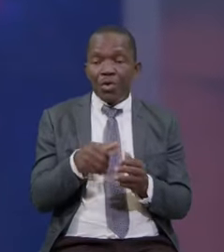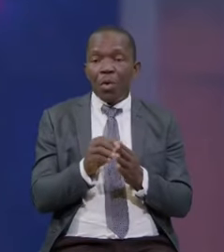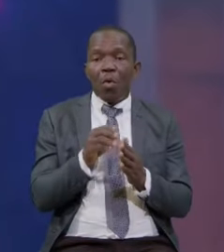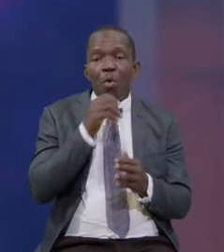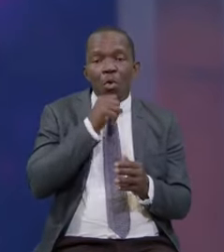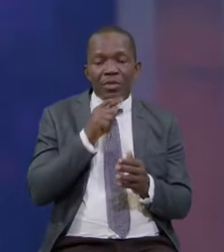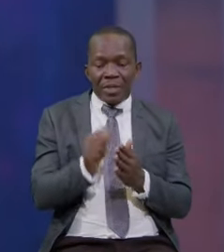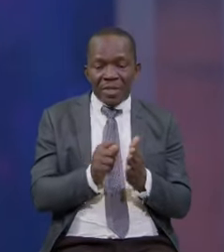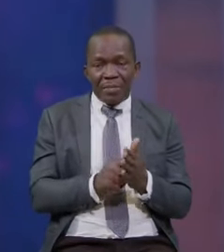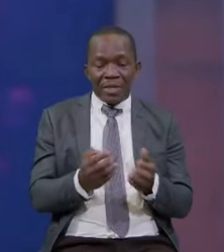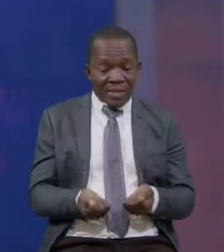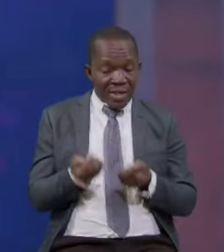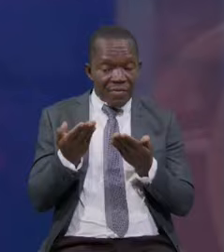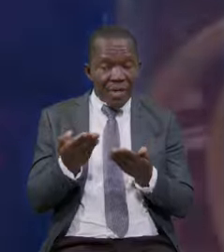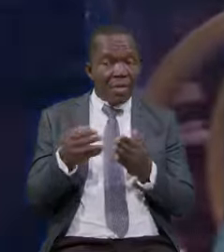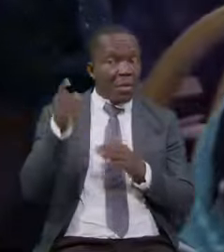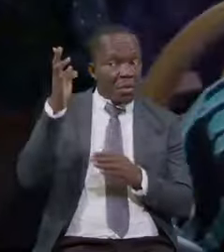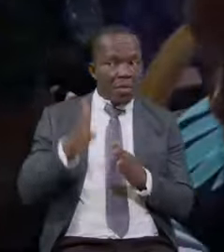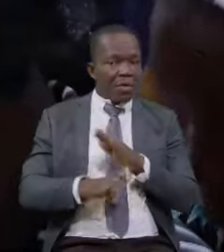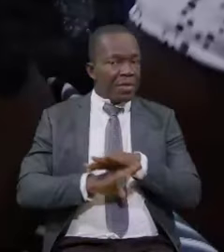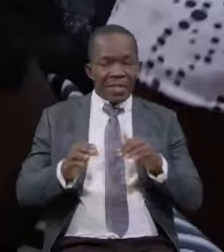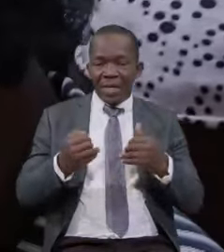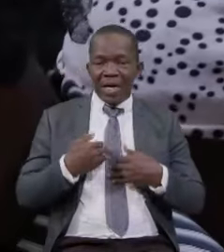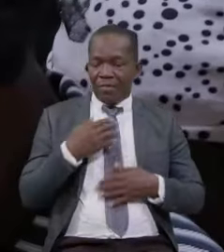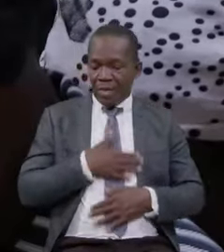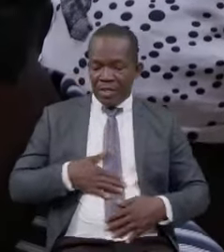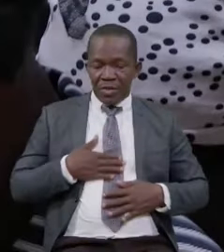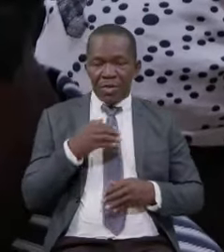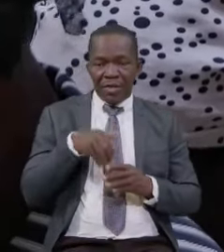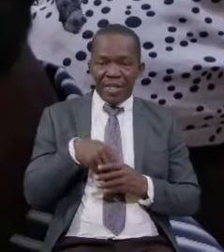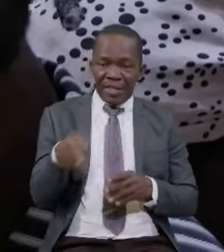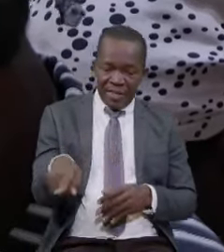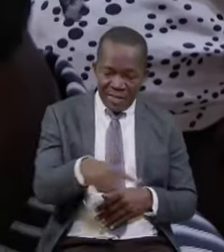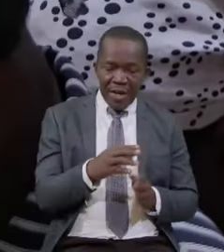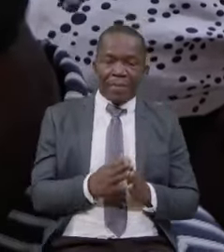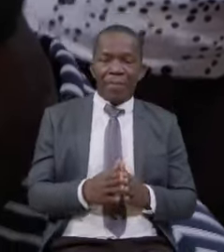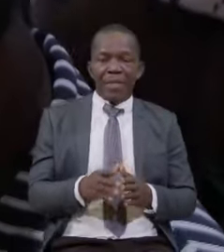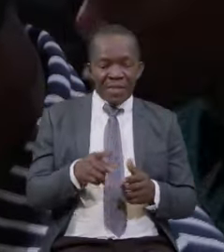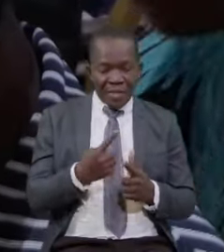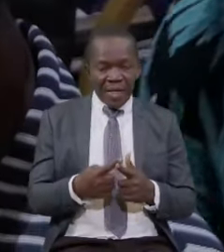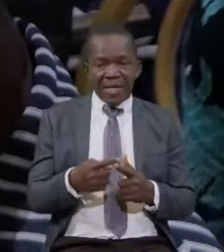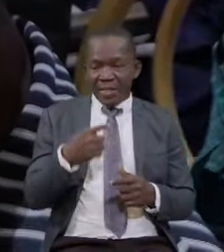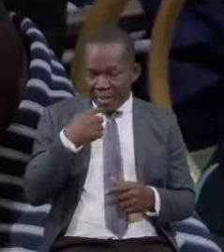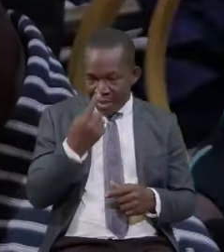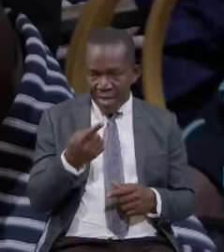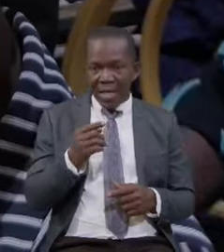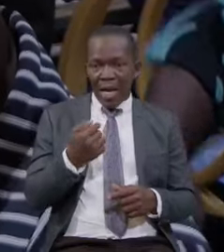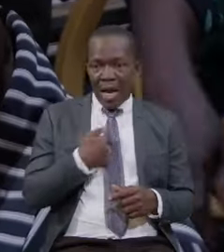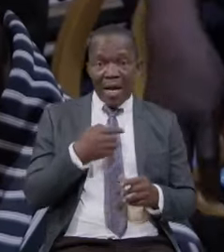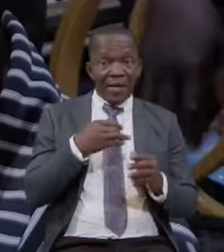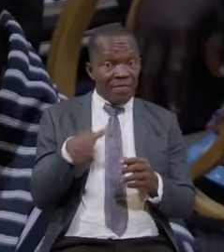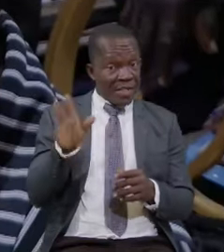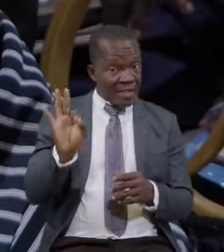maintenant dans le verset 9 verset 9 il dit ensuite voici je viens pour faire